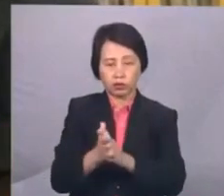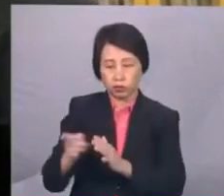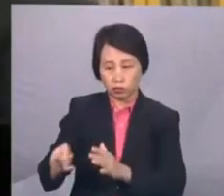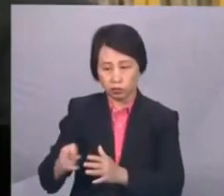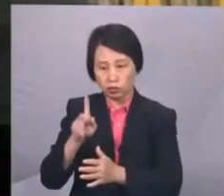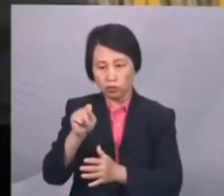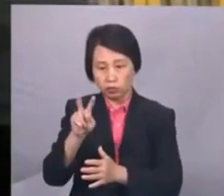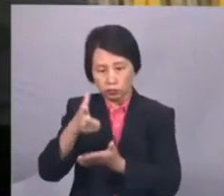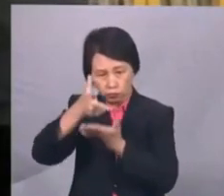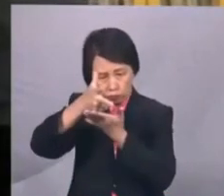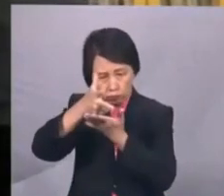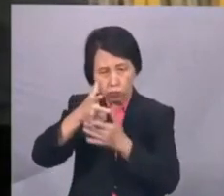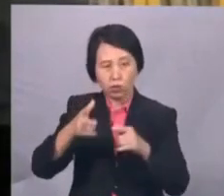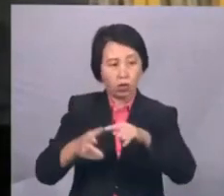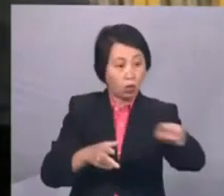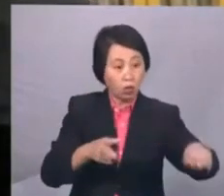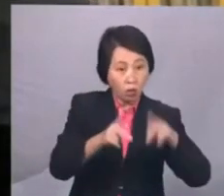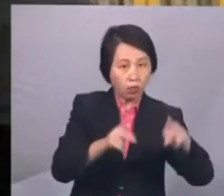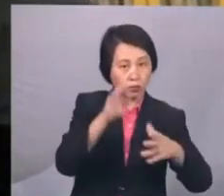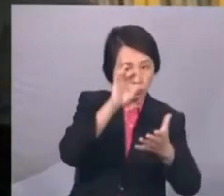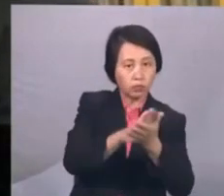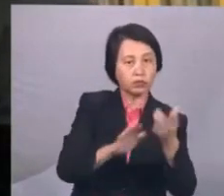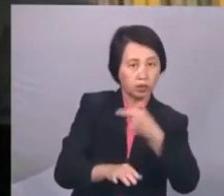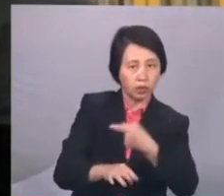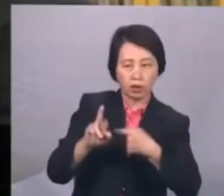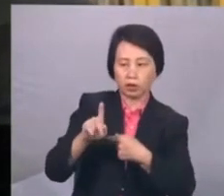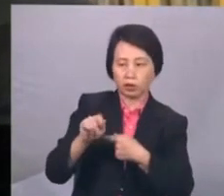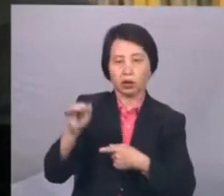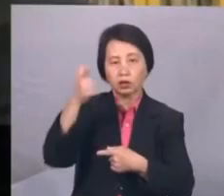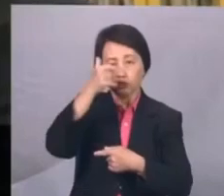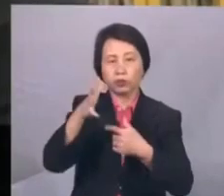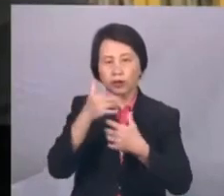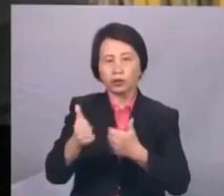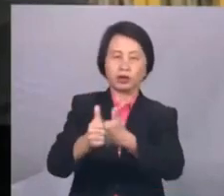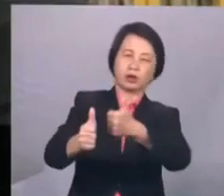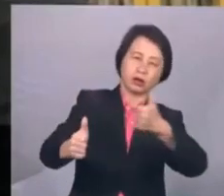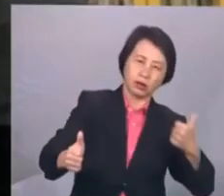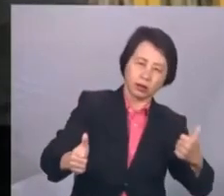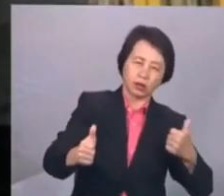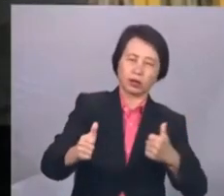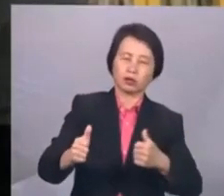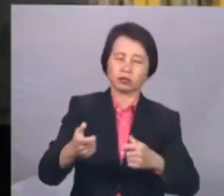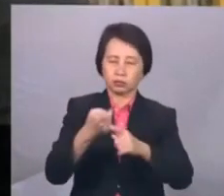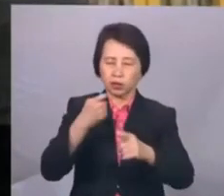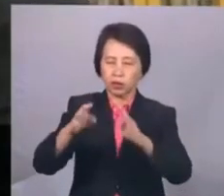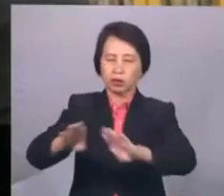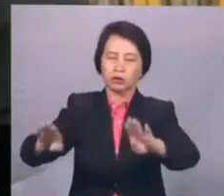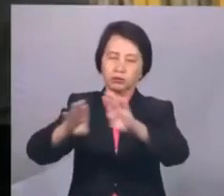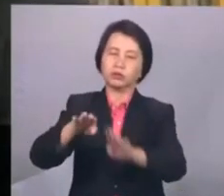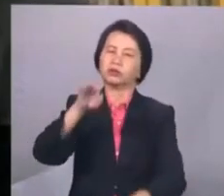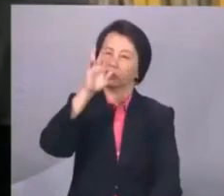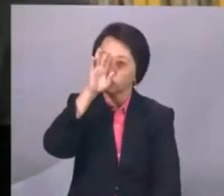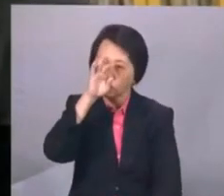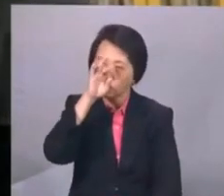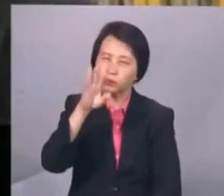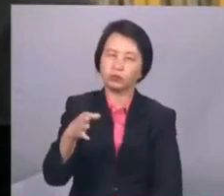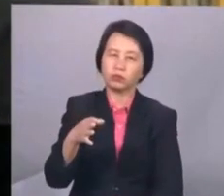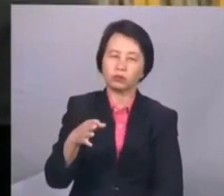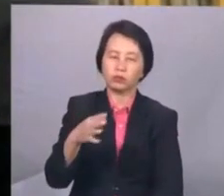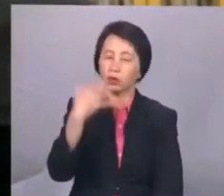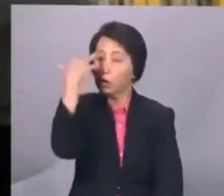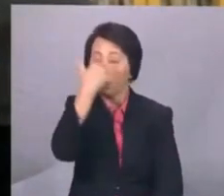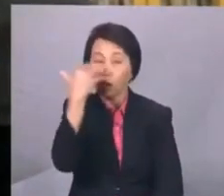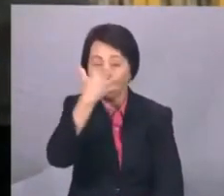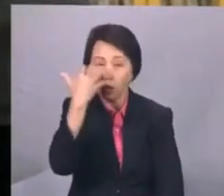penyiar utama yang diyakini ke ini disebabkan kite nak mengelak daripada begitu Bride yang palsu Yang